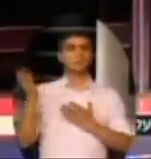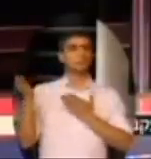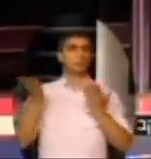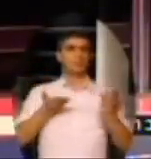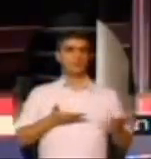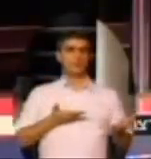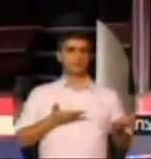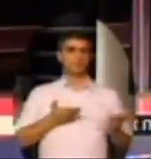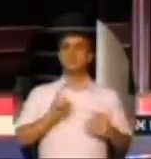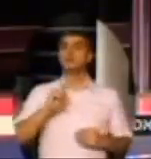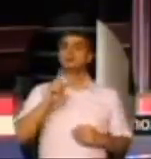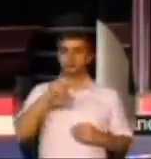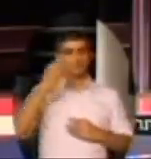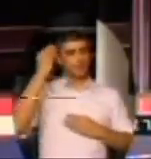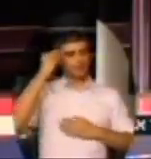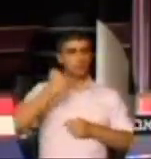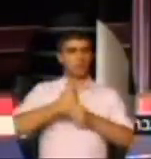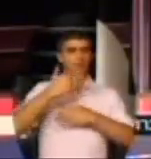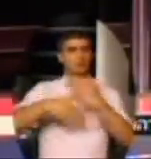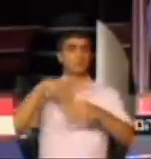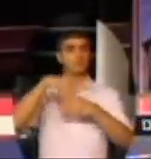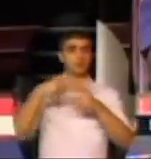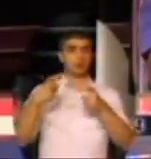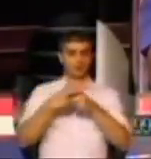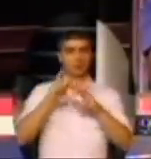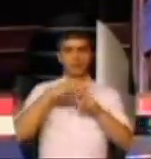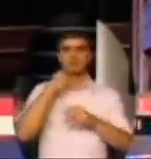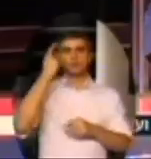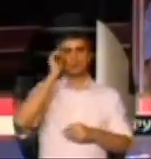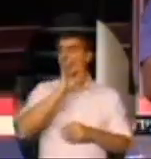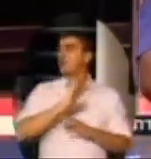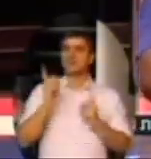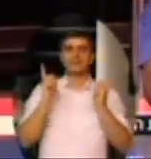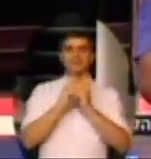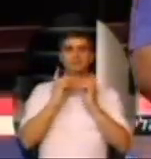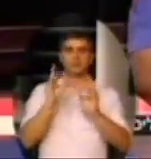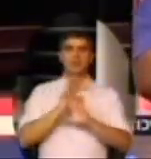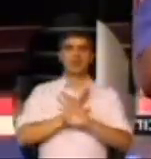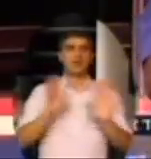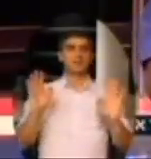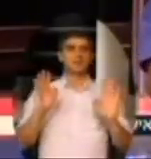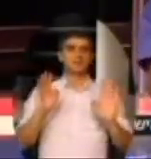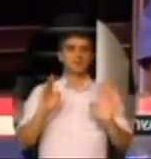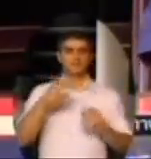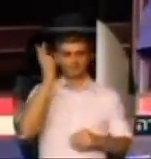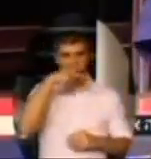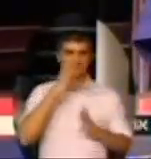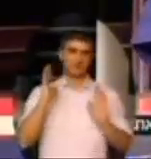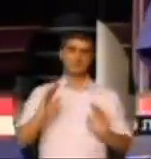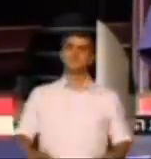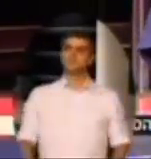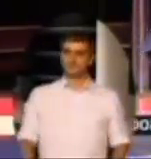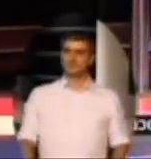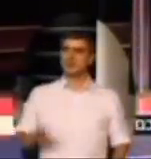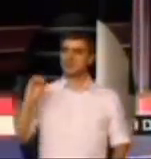הביים שתחשוב ואחרי זה יגידו דעתם אין קיצורי דרך צת הדרך הבנת מסר